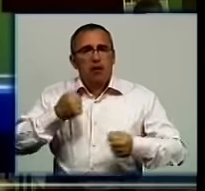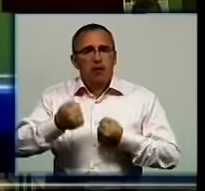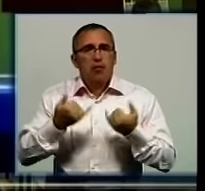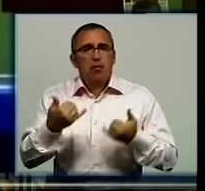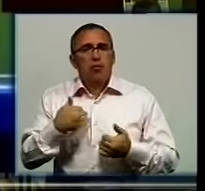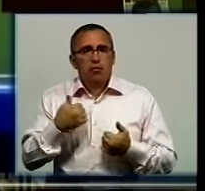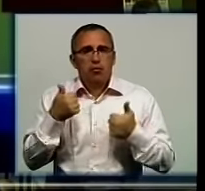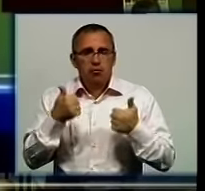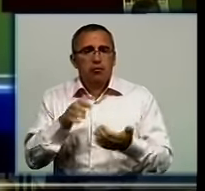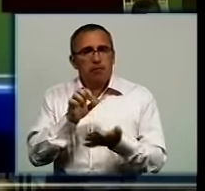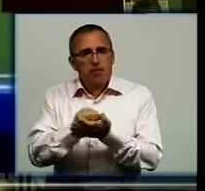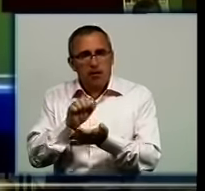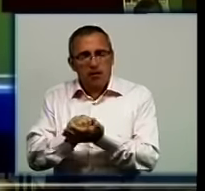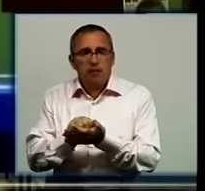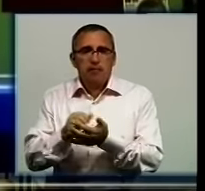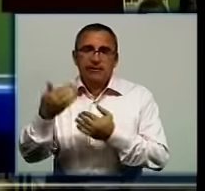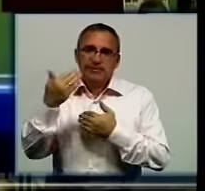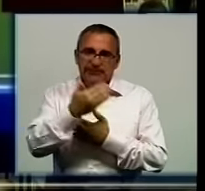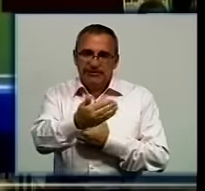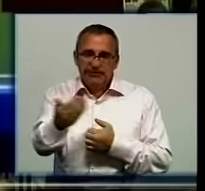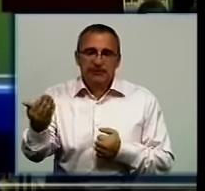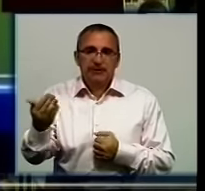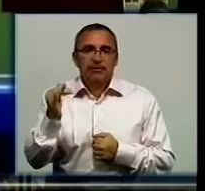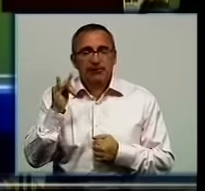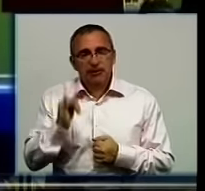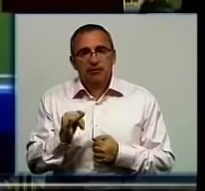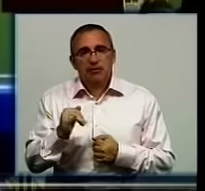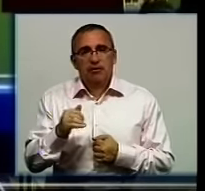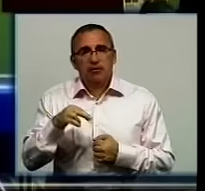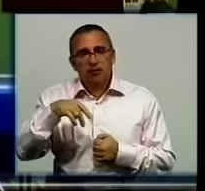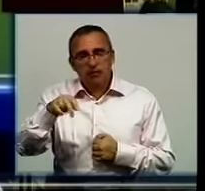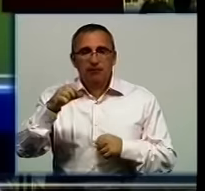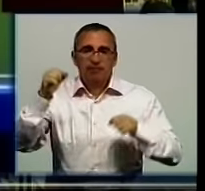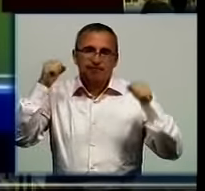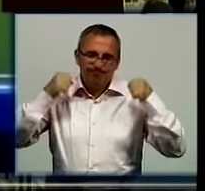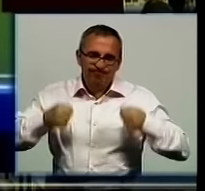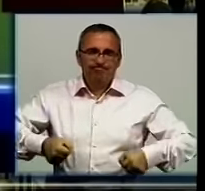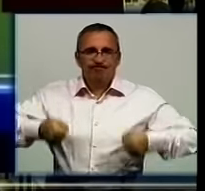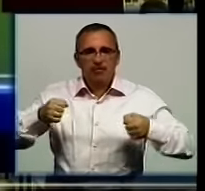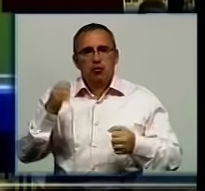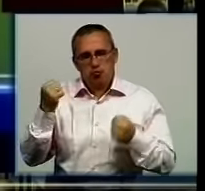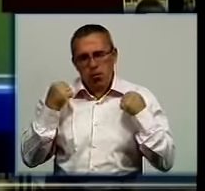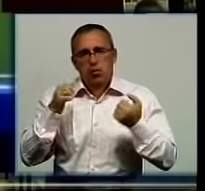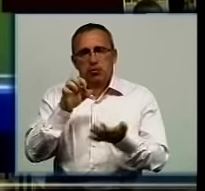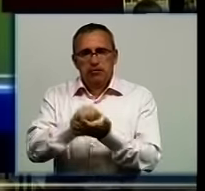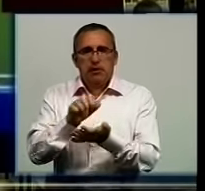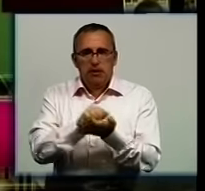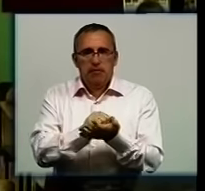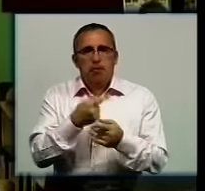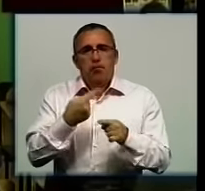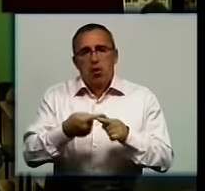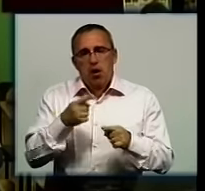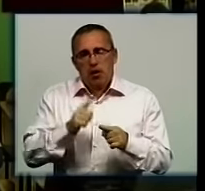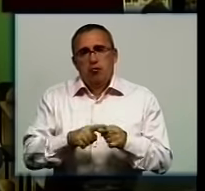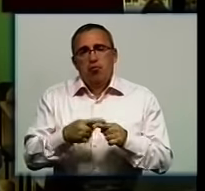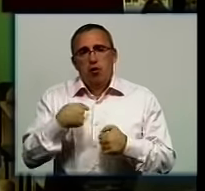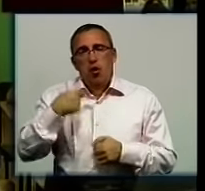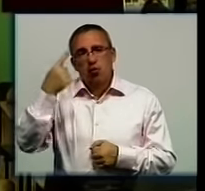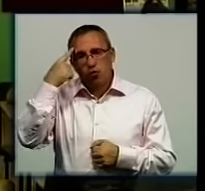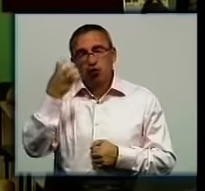будет хорошо позаниматься даже с ними. Да. И я хожу и на турники, и подтягиваю, ну, спортом занимаюсь. Поэтому я думаю,